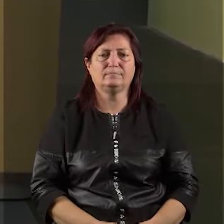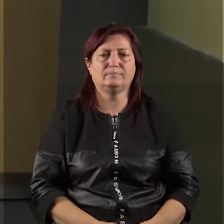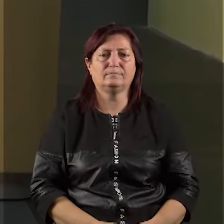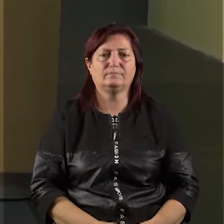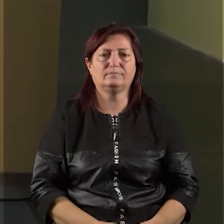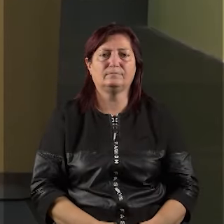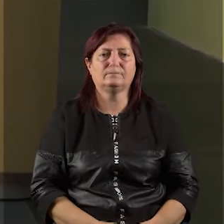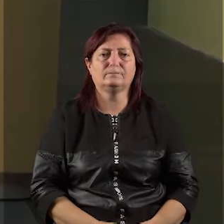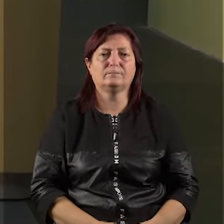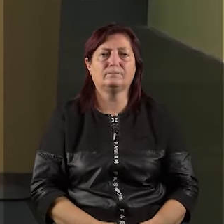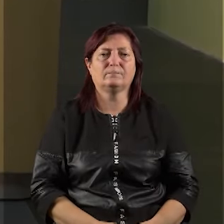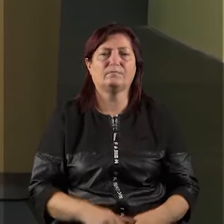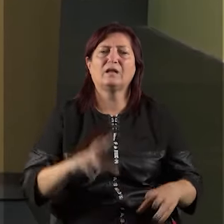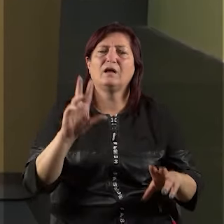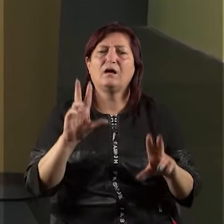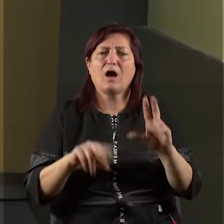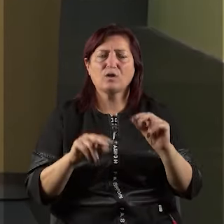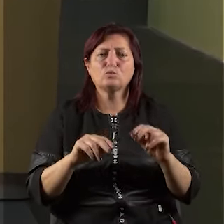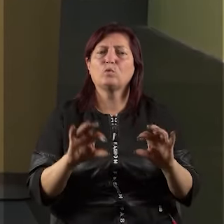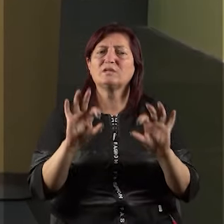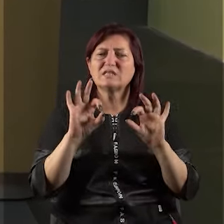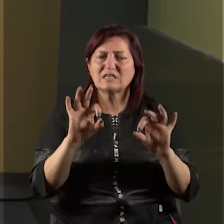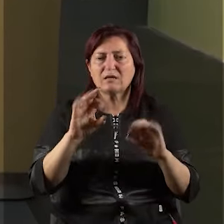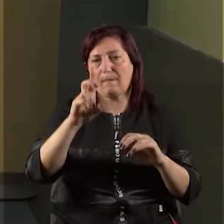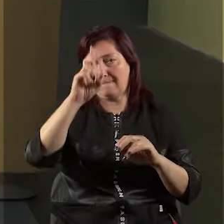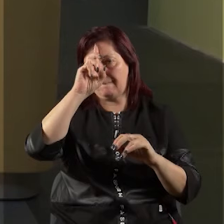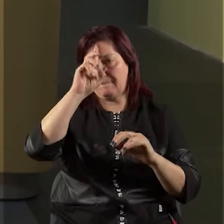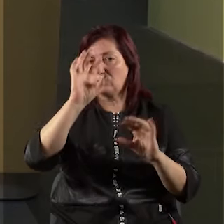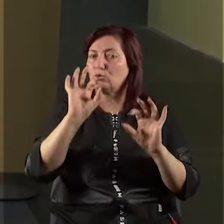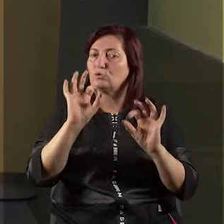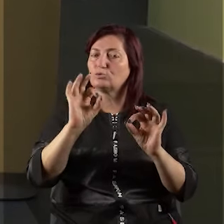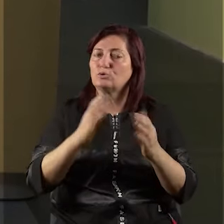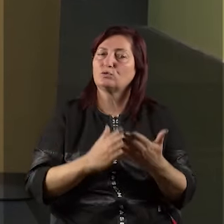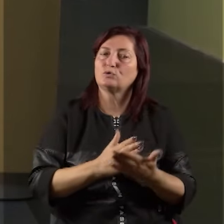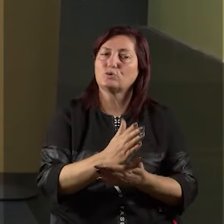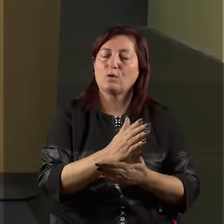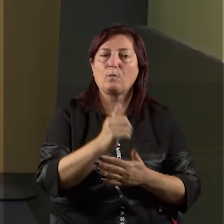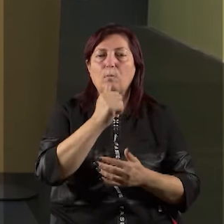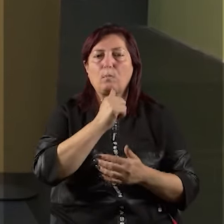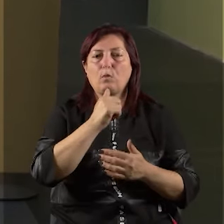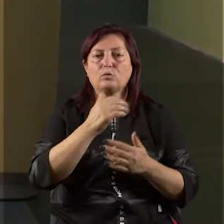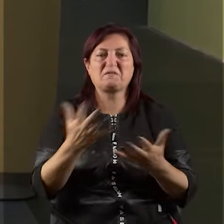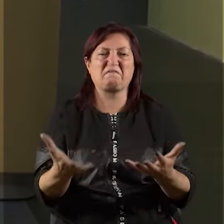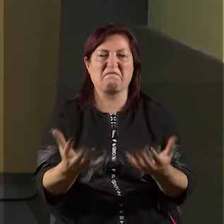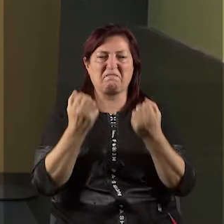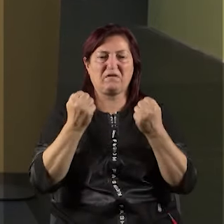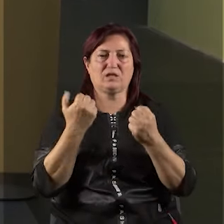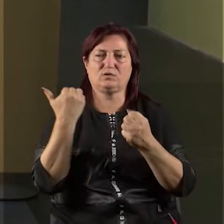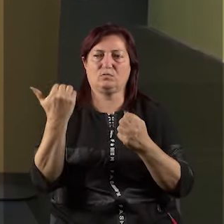արդյոք դրանք իսկապես պետությունը ճիշտ ճանապարհի վրա է փորձելով դրանք վերցնել իր հաշվեքշրի